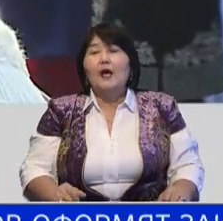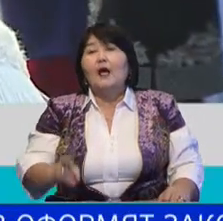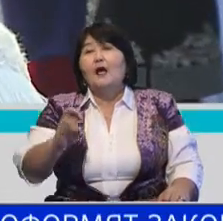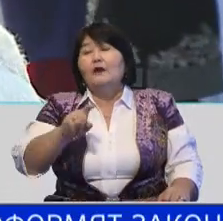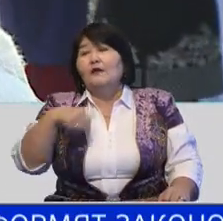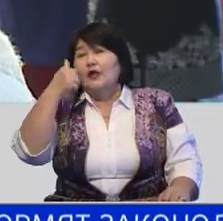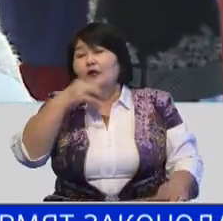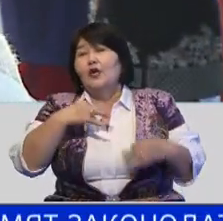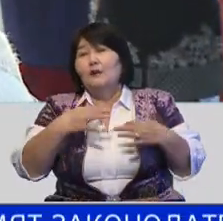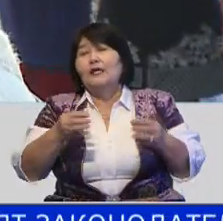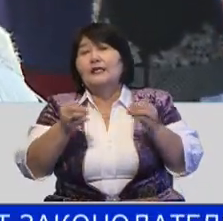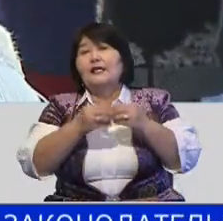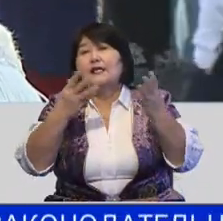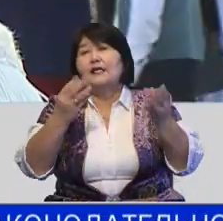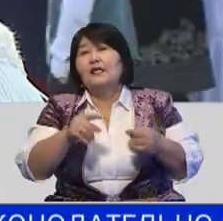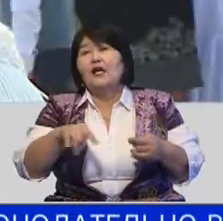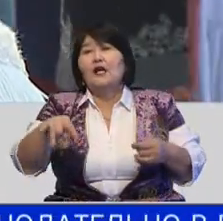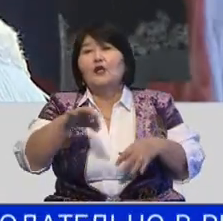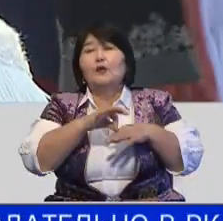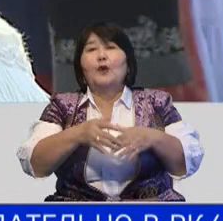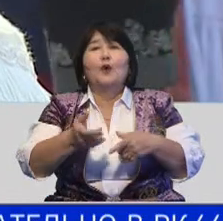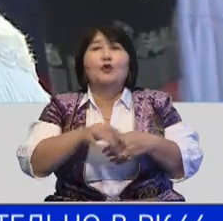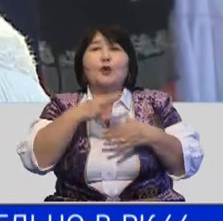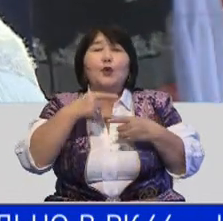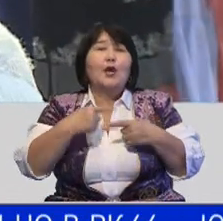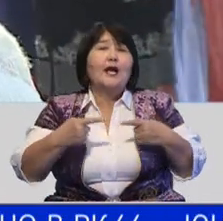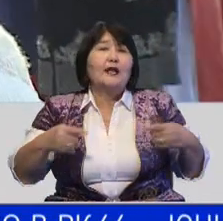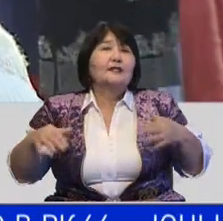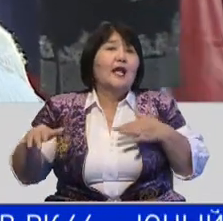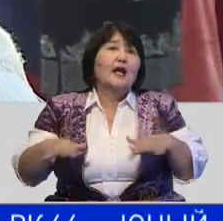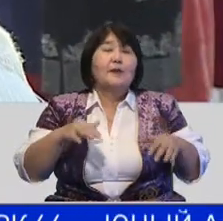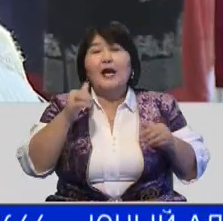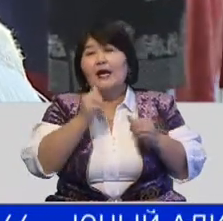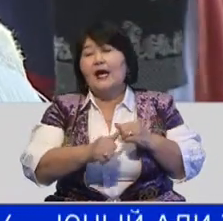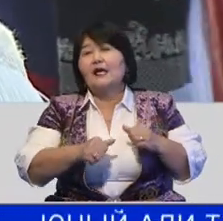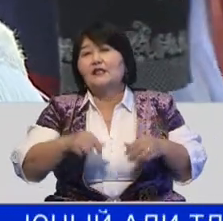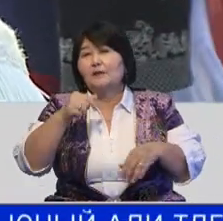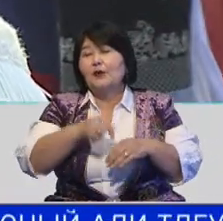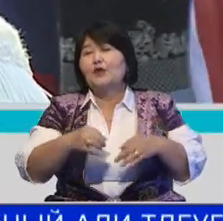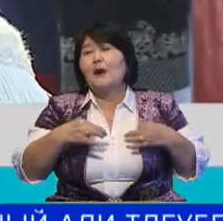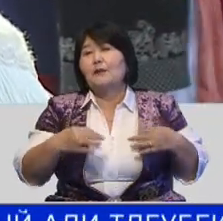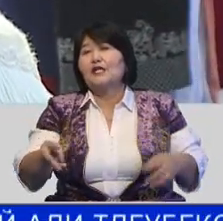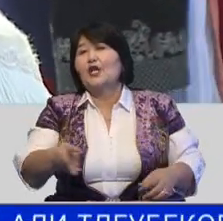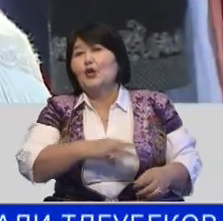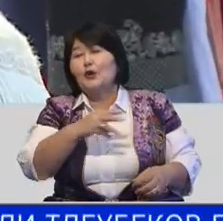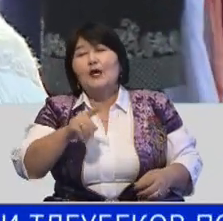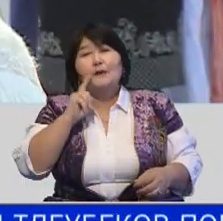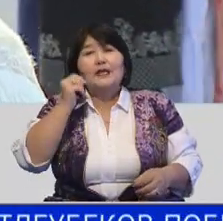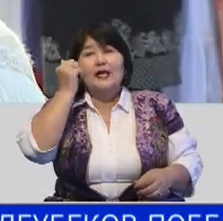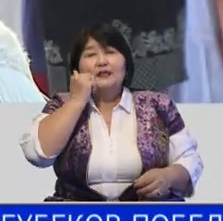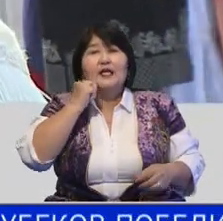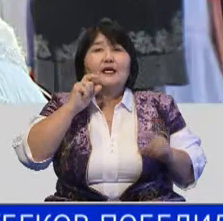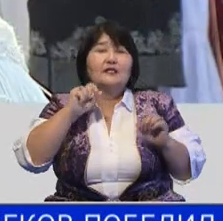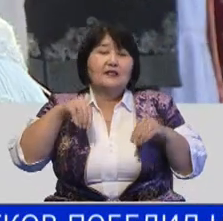Наурыз в этом году празднуется 10 дней. В районе проведено очень много разных мероприятий. Каждый почувствовал праздничный дух. И млад, и стар